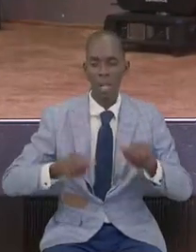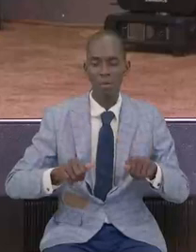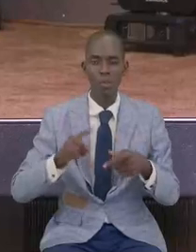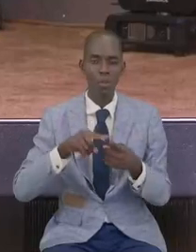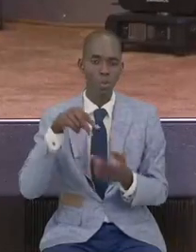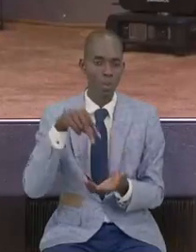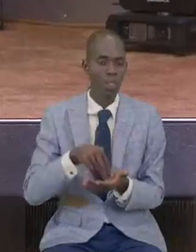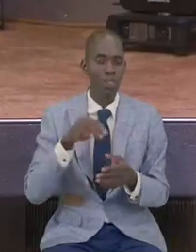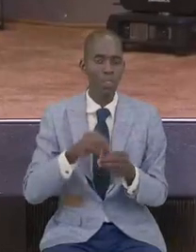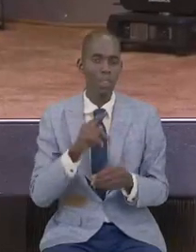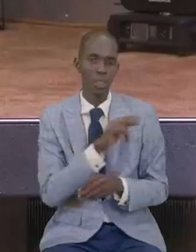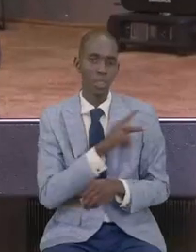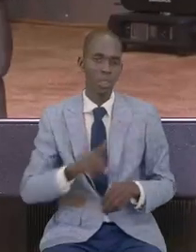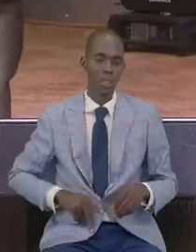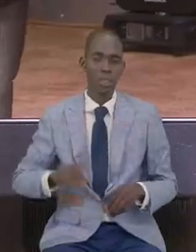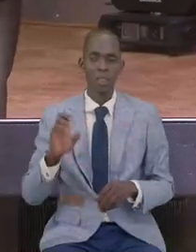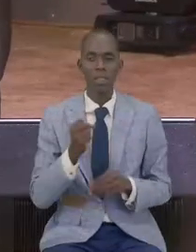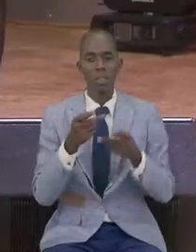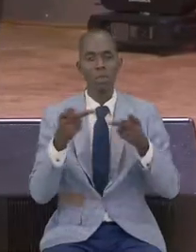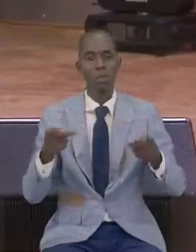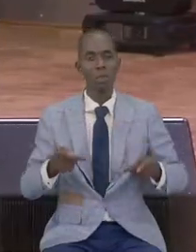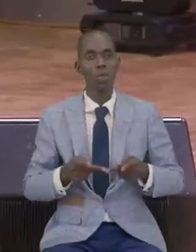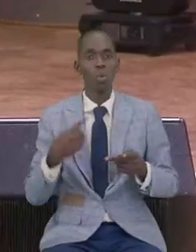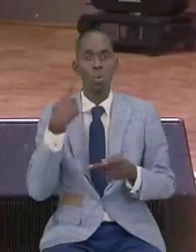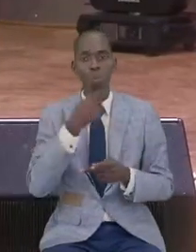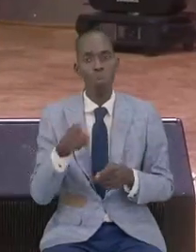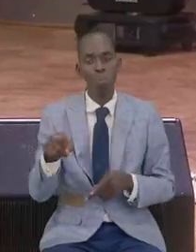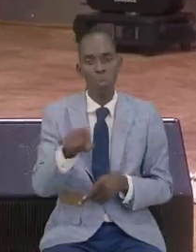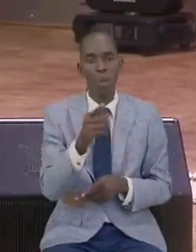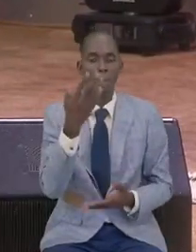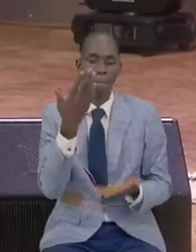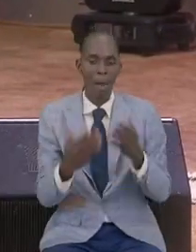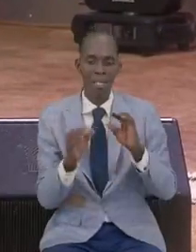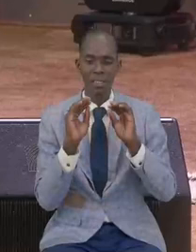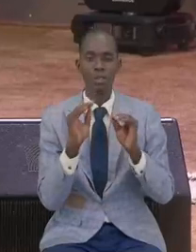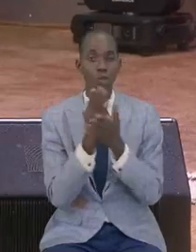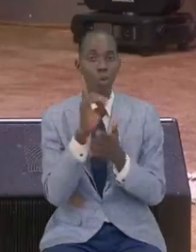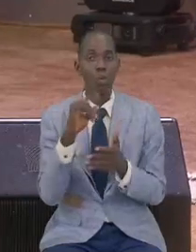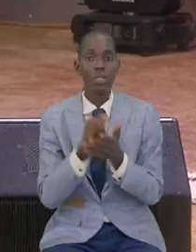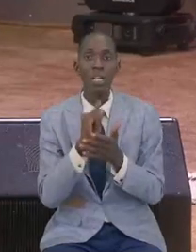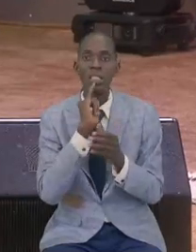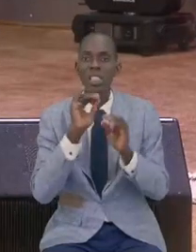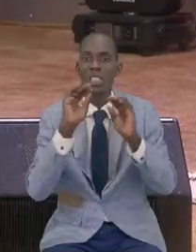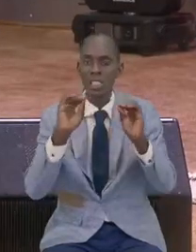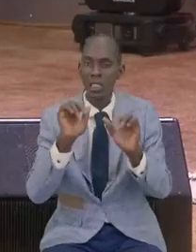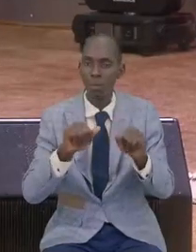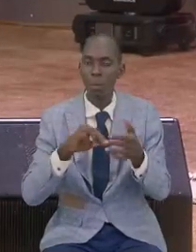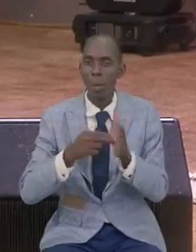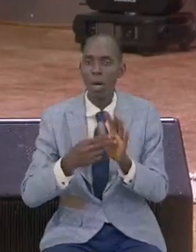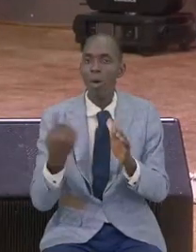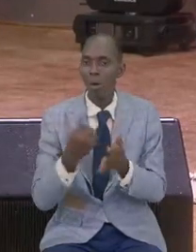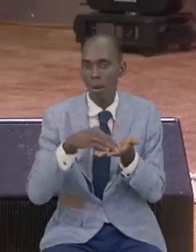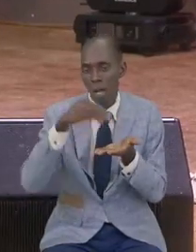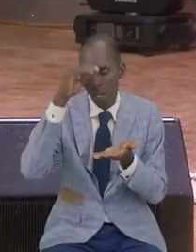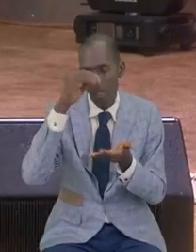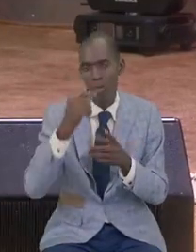l'instruction de pouvoir être capable de servir dans le palais du roi et à qui l'on